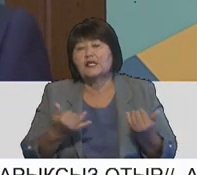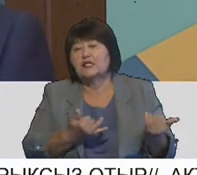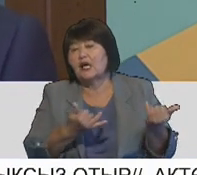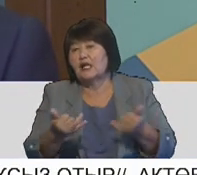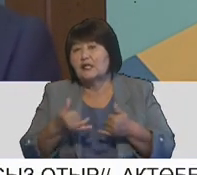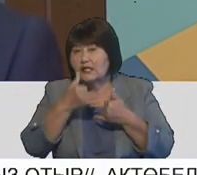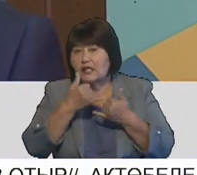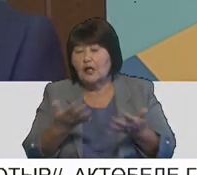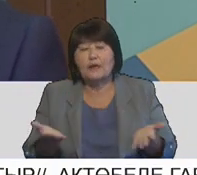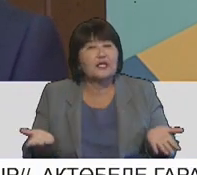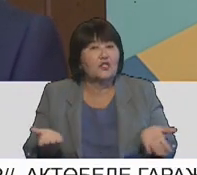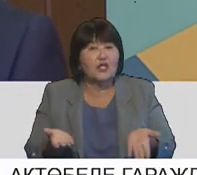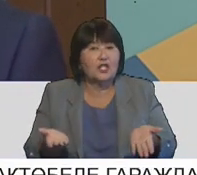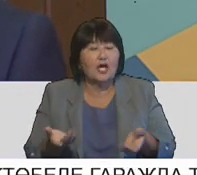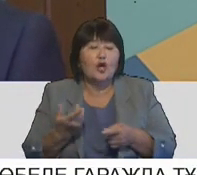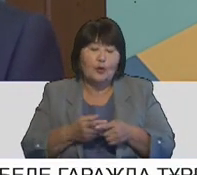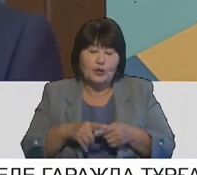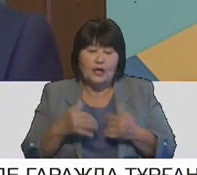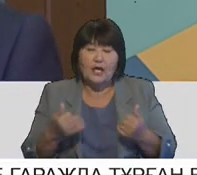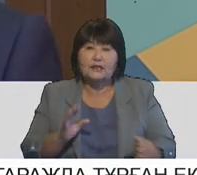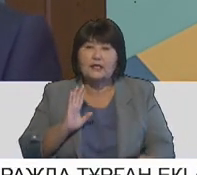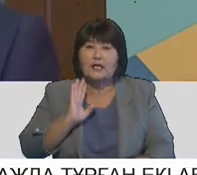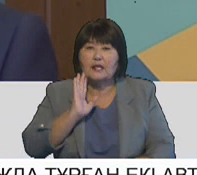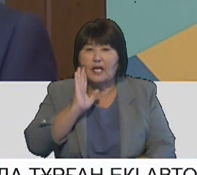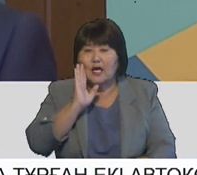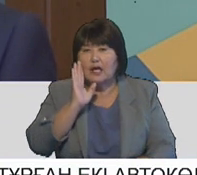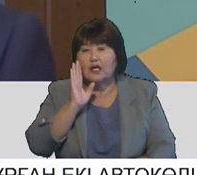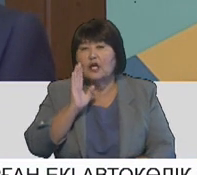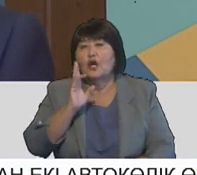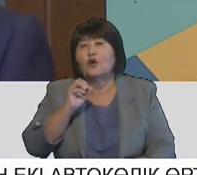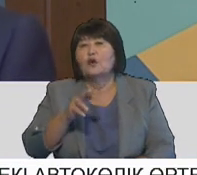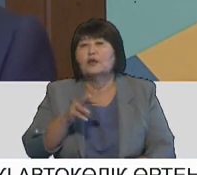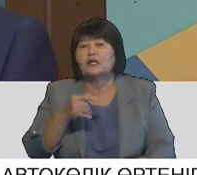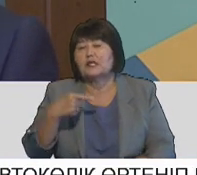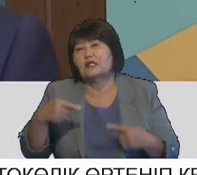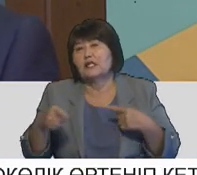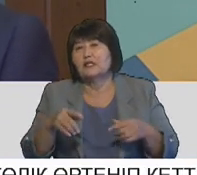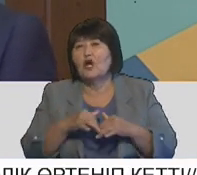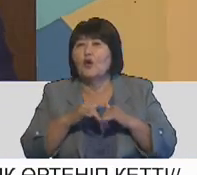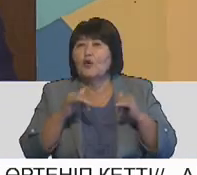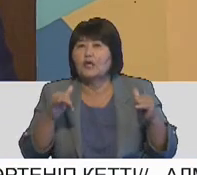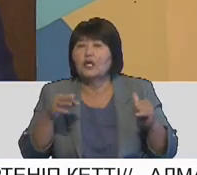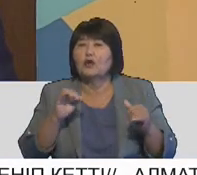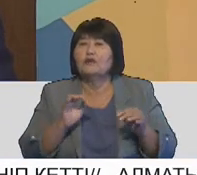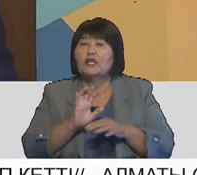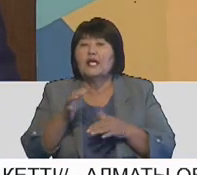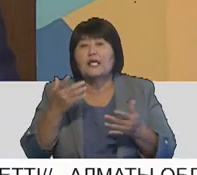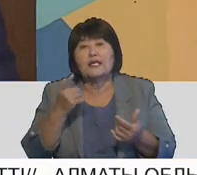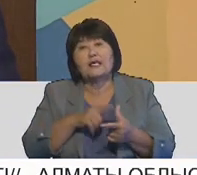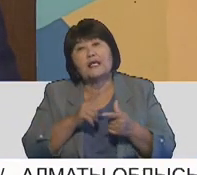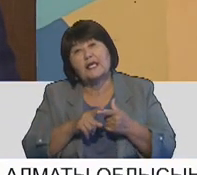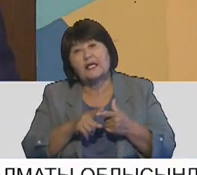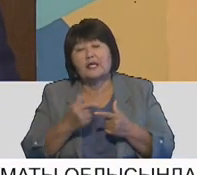алмайды. Неге? Өйткені қазіргі таңда көміртекті нейтралдылықты өркениетті елдер талап етіп атыр. Егер